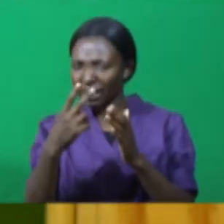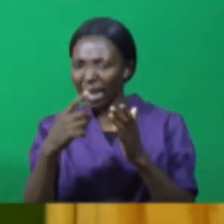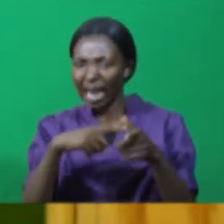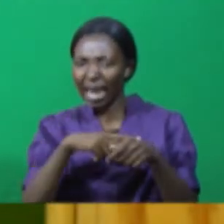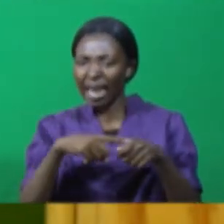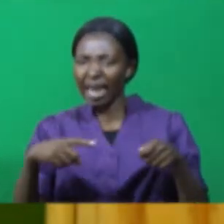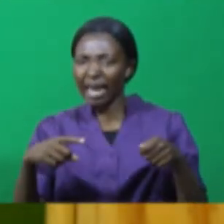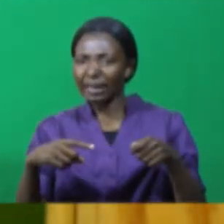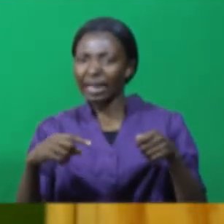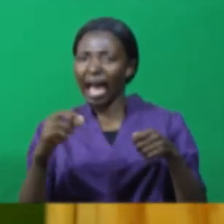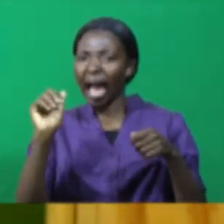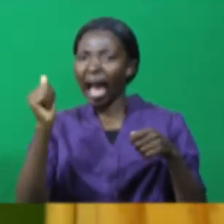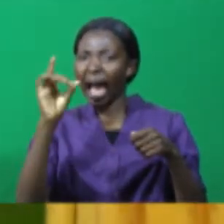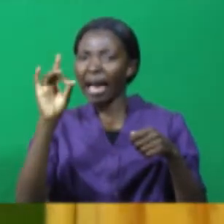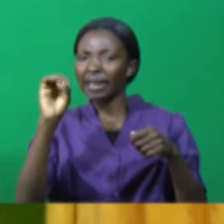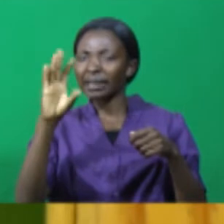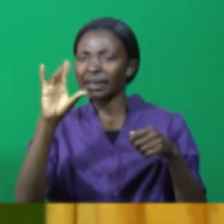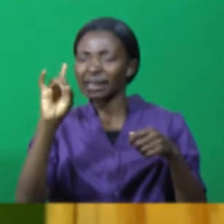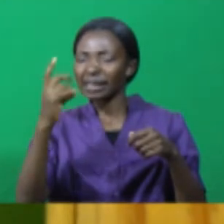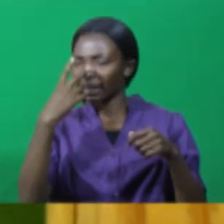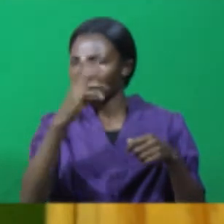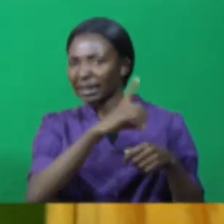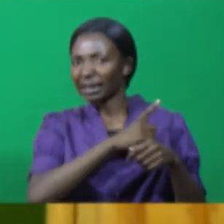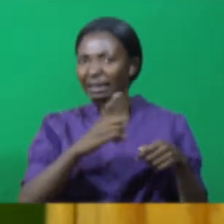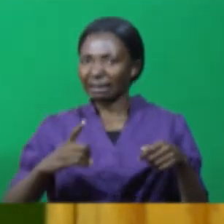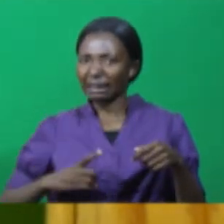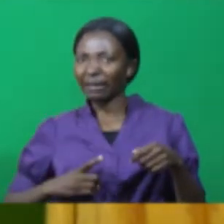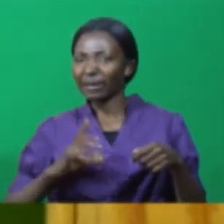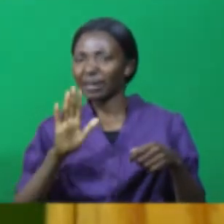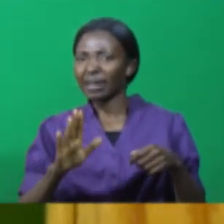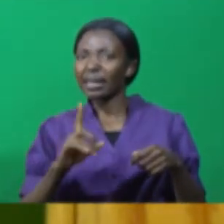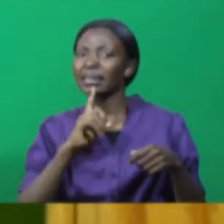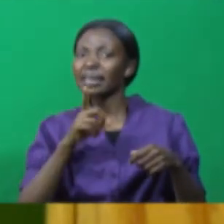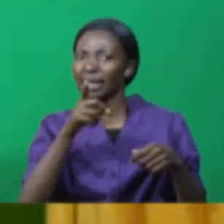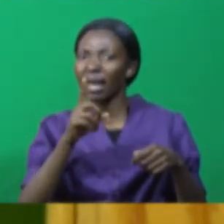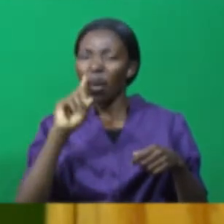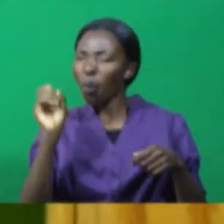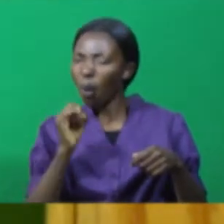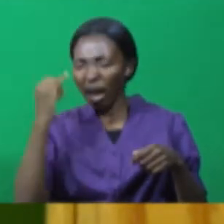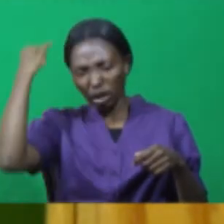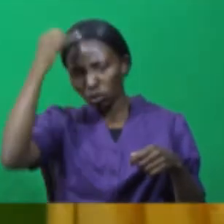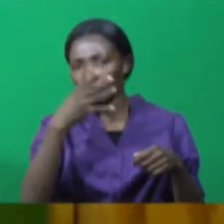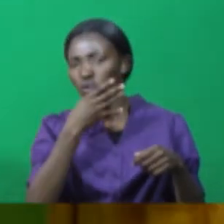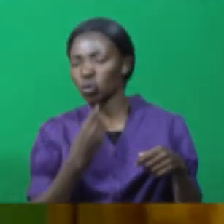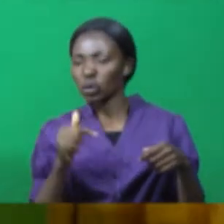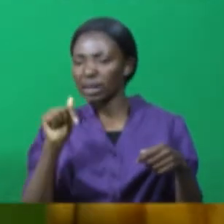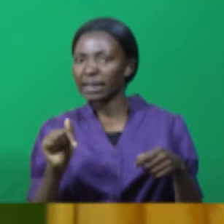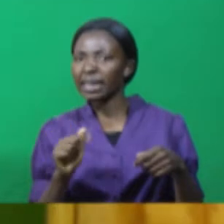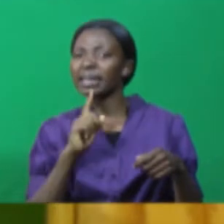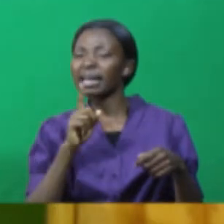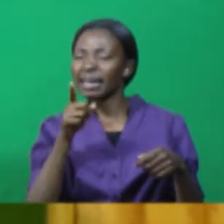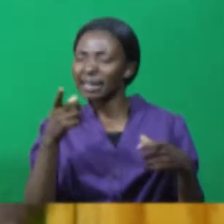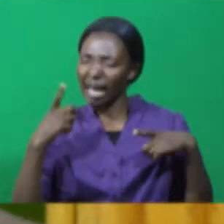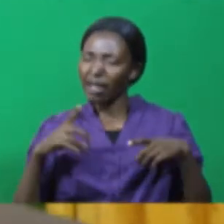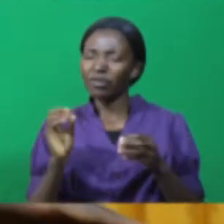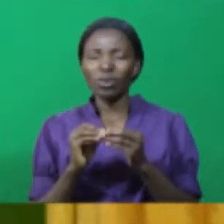raAkish. Vona aina David. Kuna David. Ehe. Ndobva vati kuna Akish. Kutuma Hebrew turi kudei pano. Sukanza hano ava